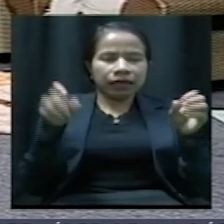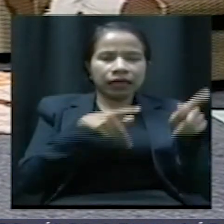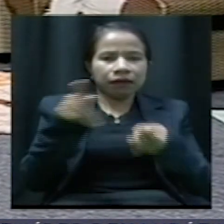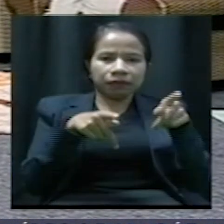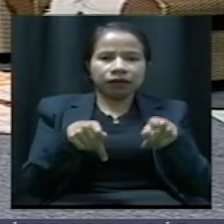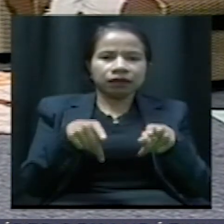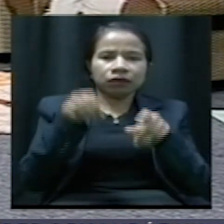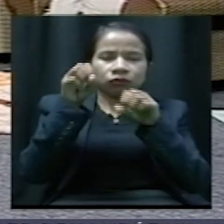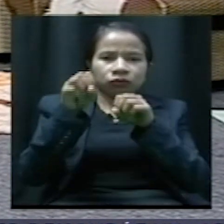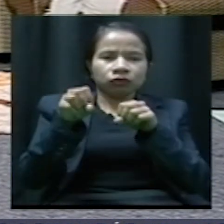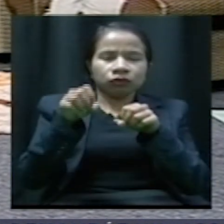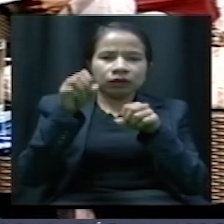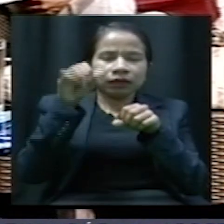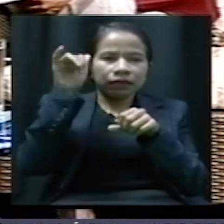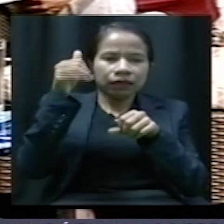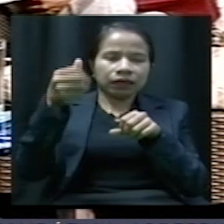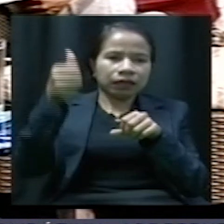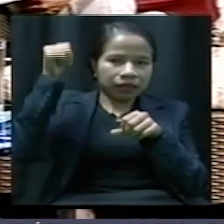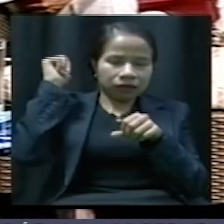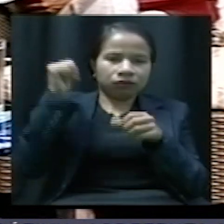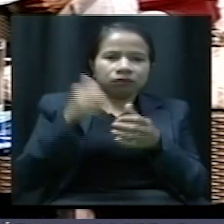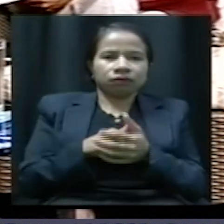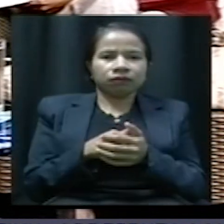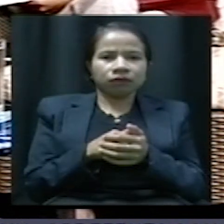behind ne ne sentro adopta el sistema ida ne